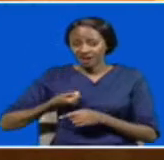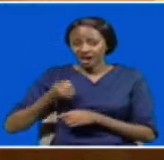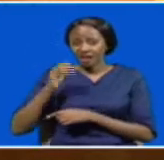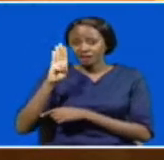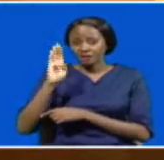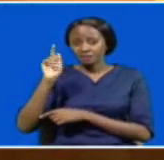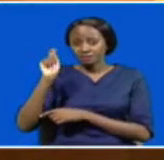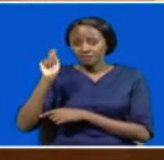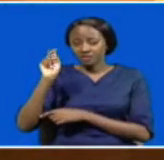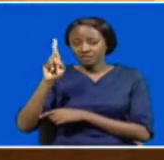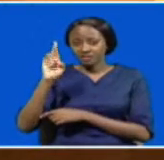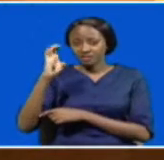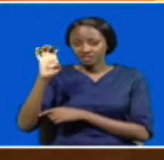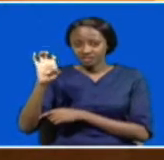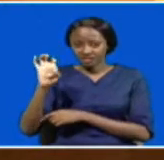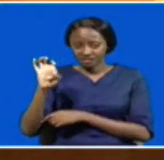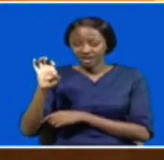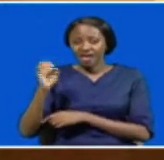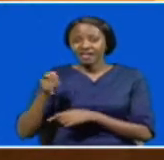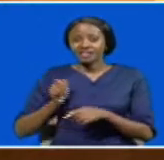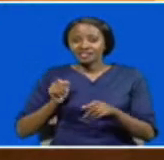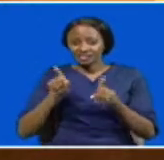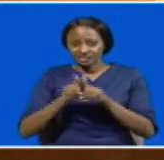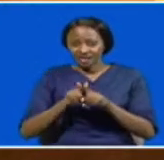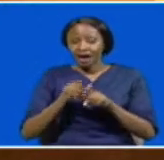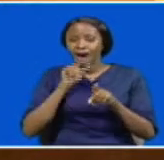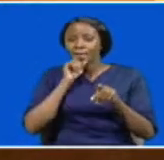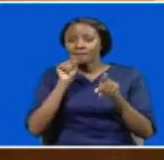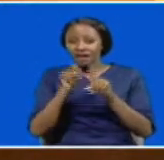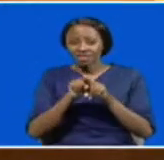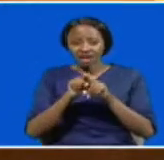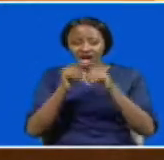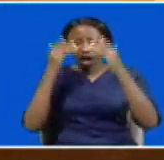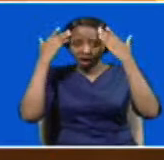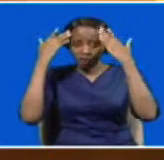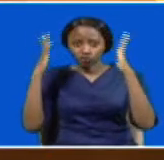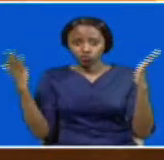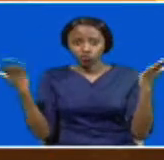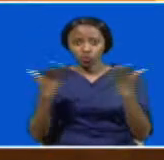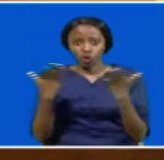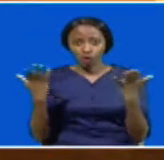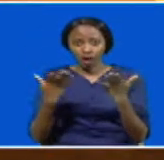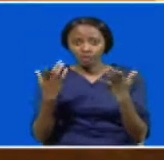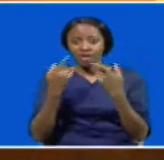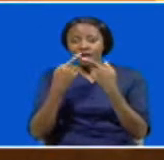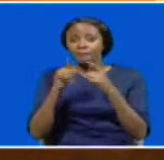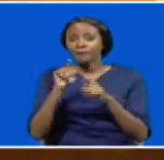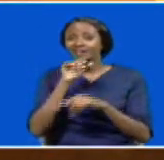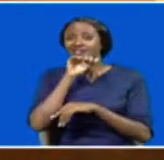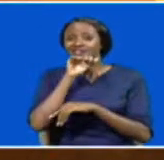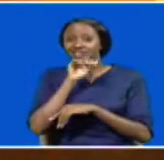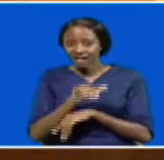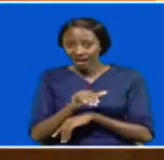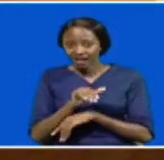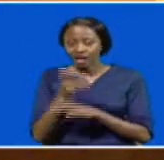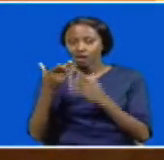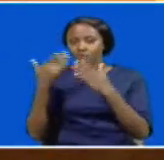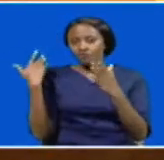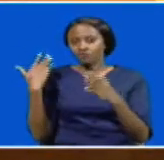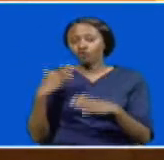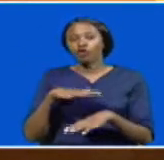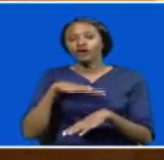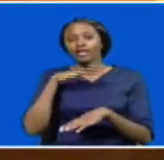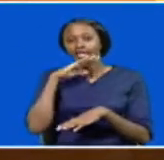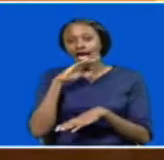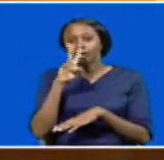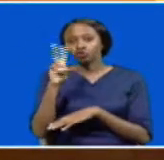dadake Constance Chao na kaka yao mdogo hawajulikani waliko, ila mwanaye kwa jina la Jason alifariki miezi miwili